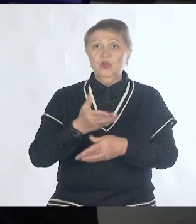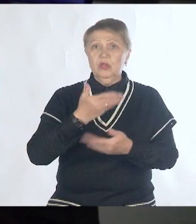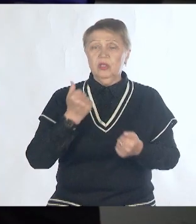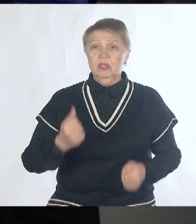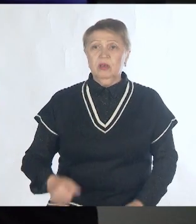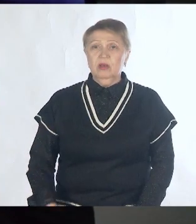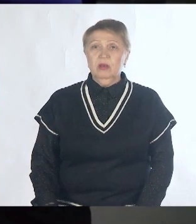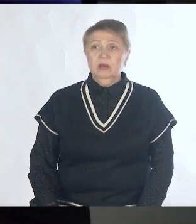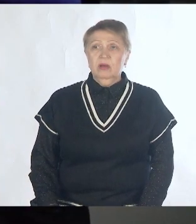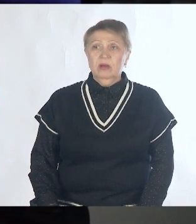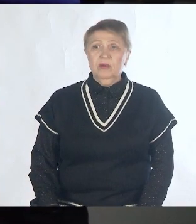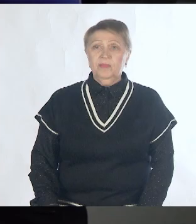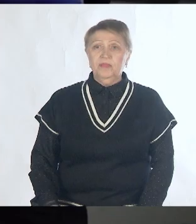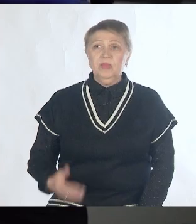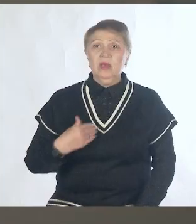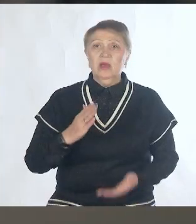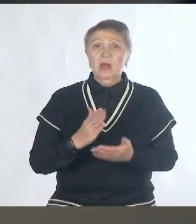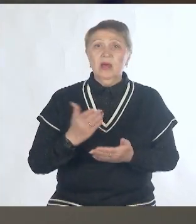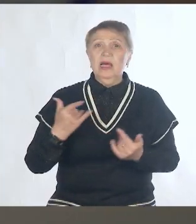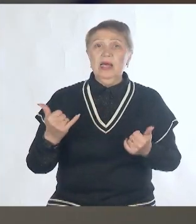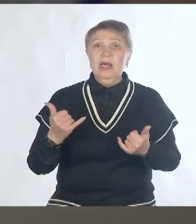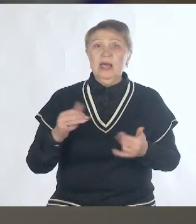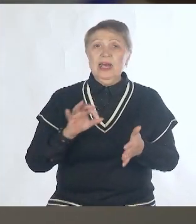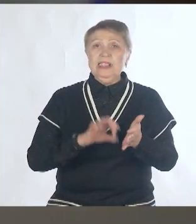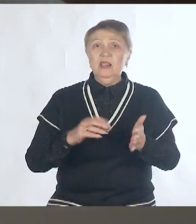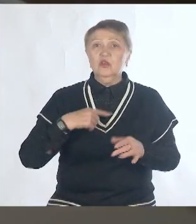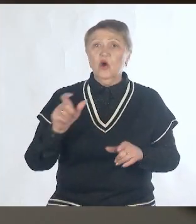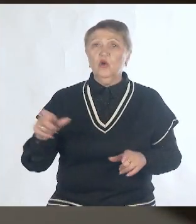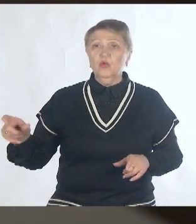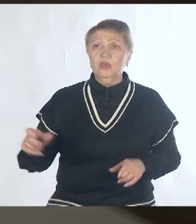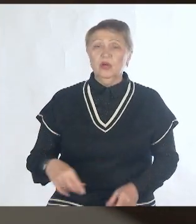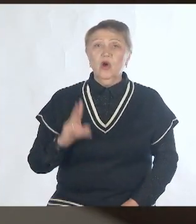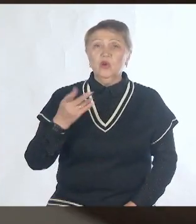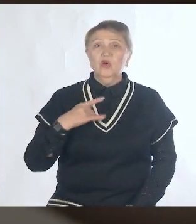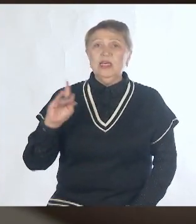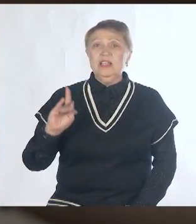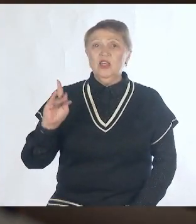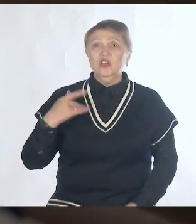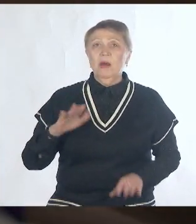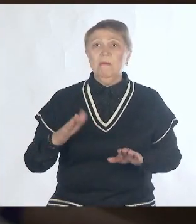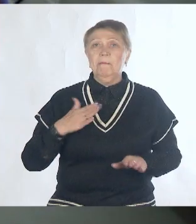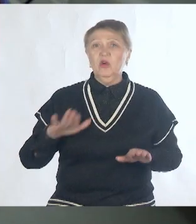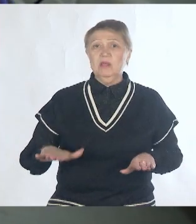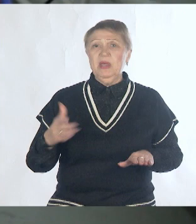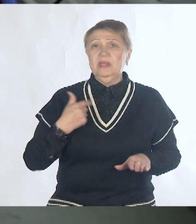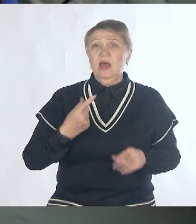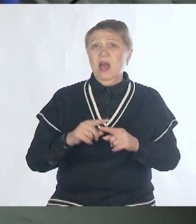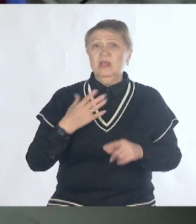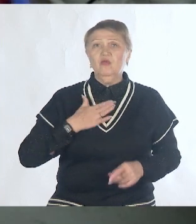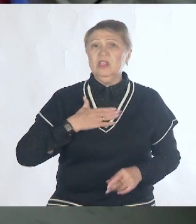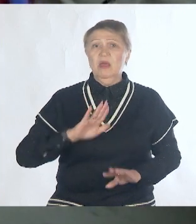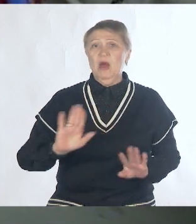потому что многие люди которые кипят чаще месте но это как понимаю мое движение